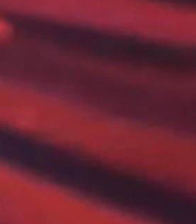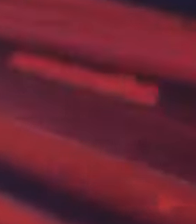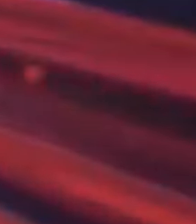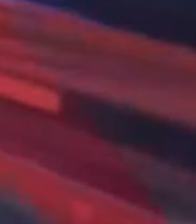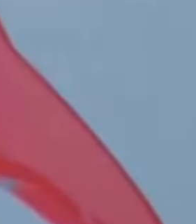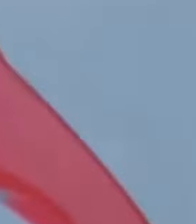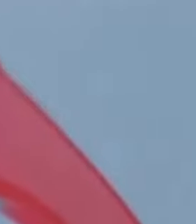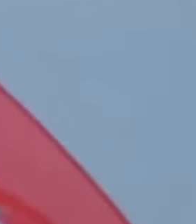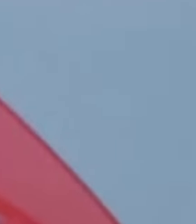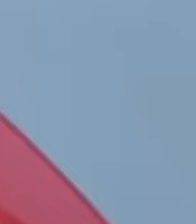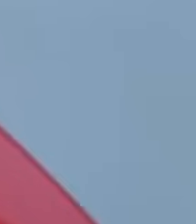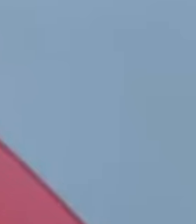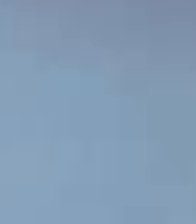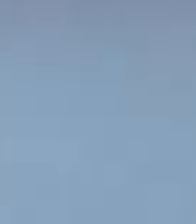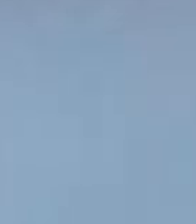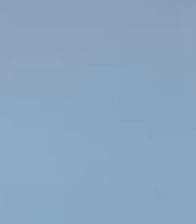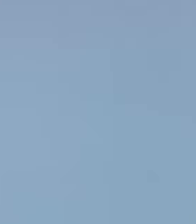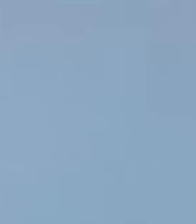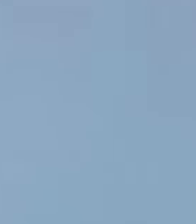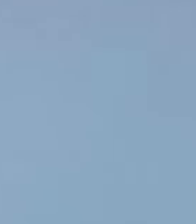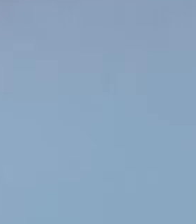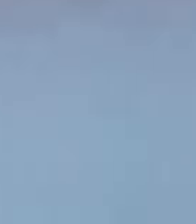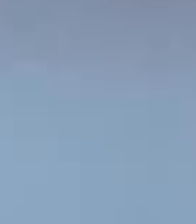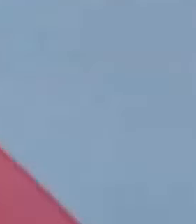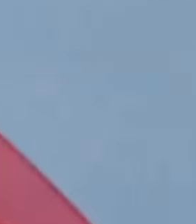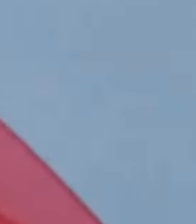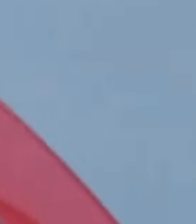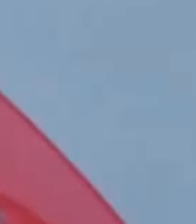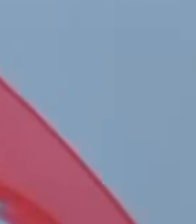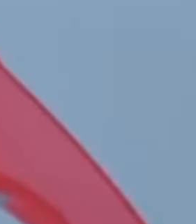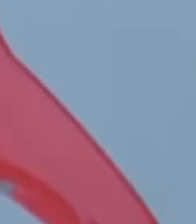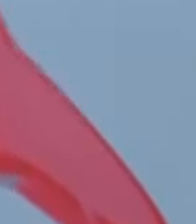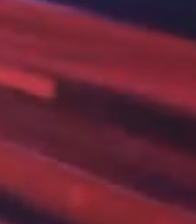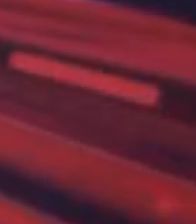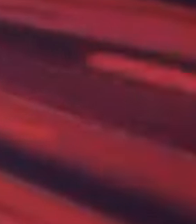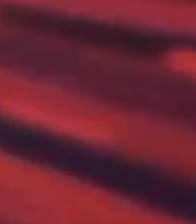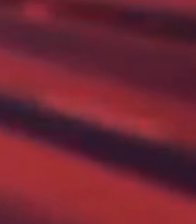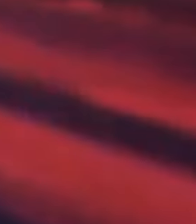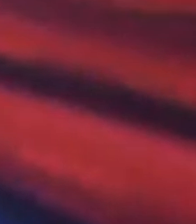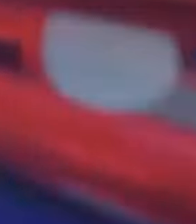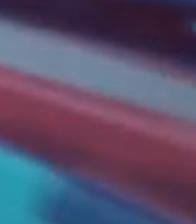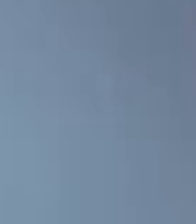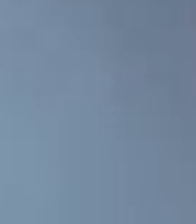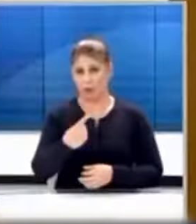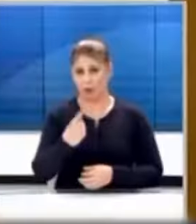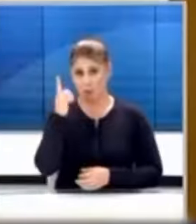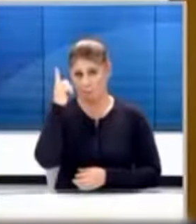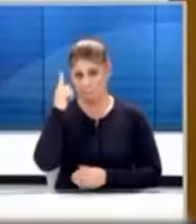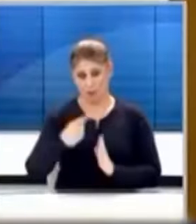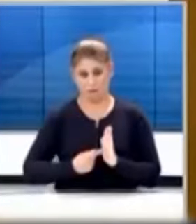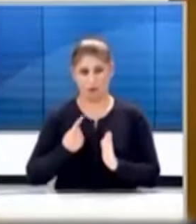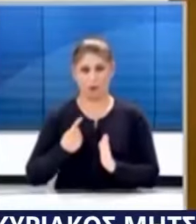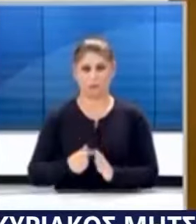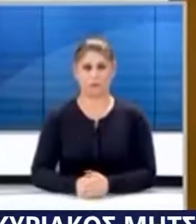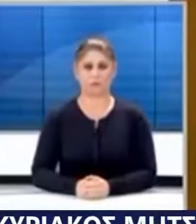Νέας Δημοκρατίας. Στην δήλωση μέσω κύκλων του Αντώνη Σαμαρά απάντησε σήμερα ο κυβερνητικός εκπρόσωπος Παύλος Μαρινάκης.